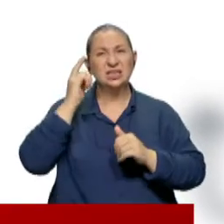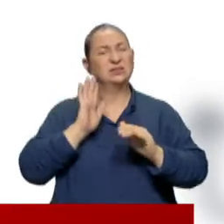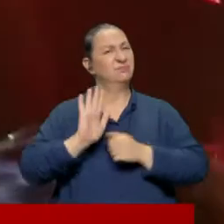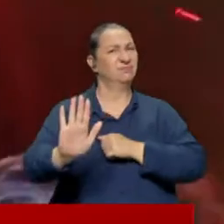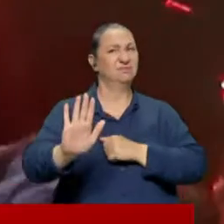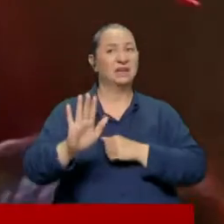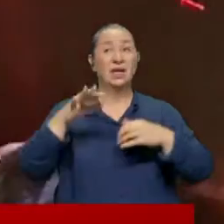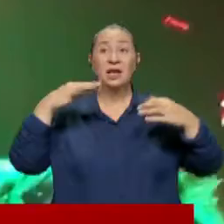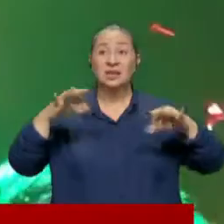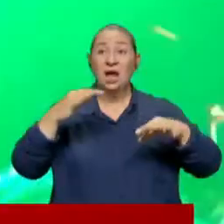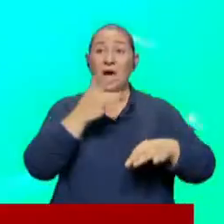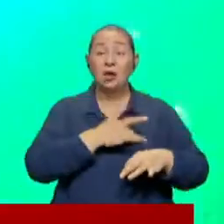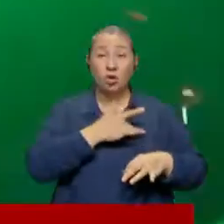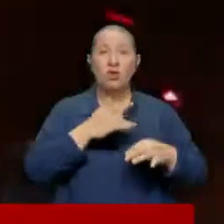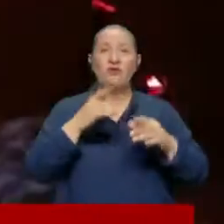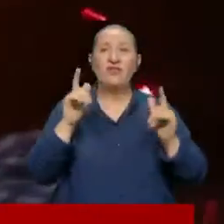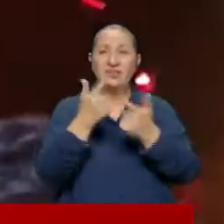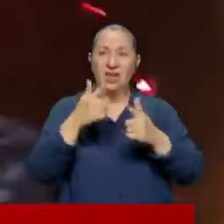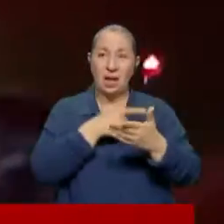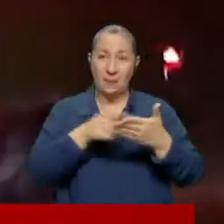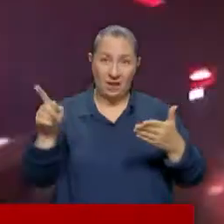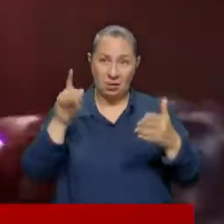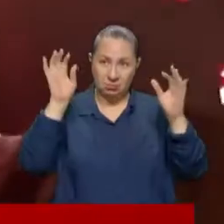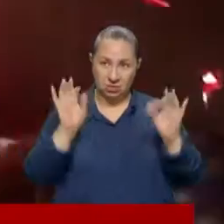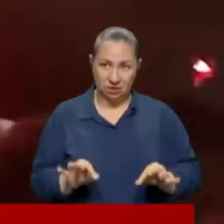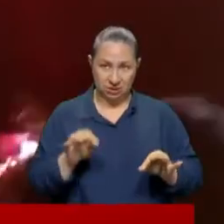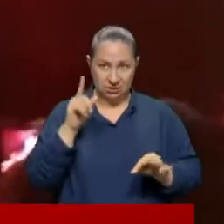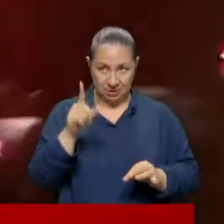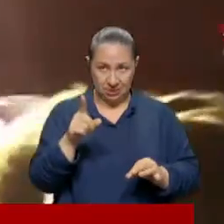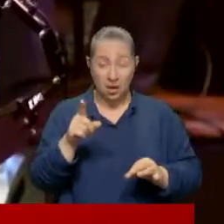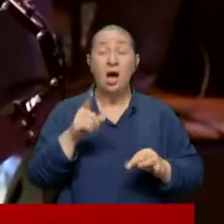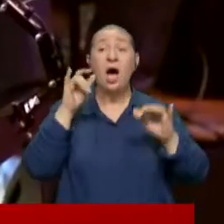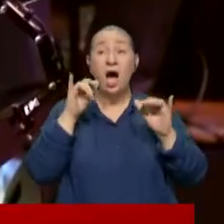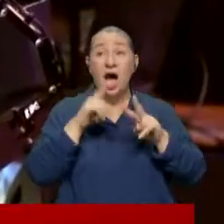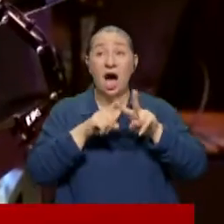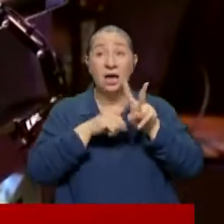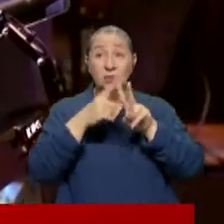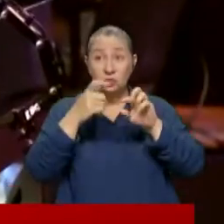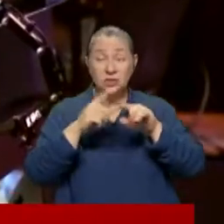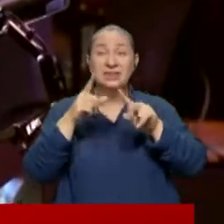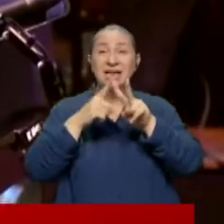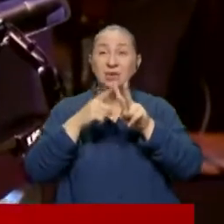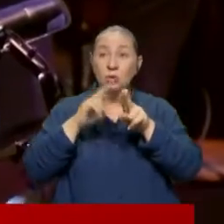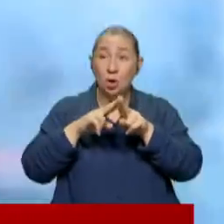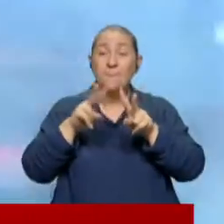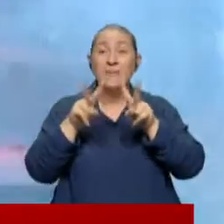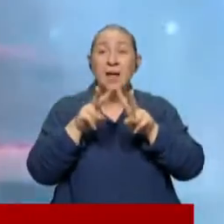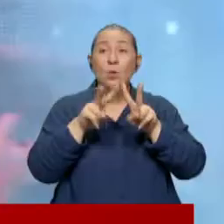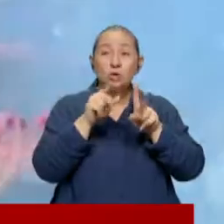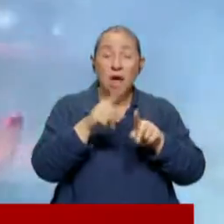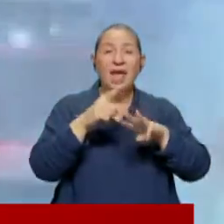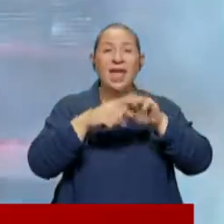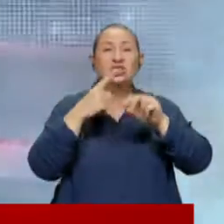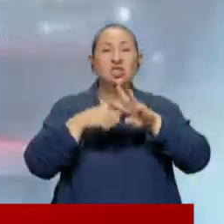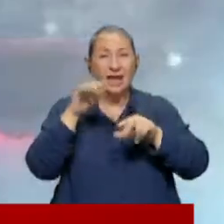zihniyetini kınıyorum Eskişehir Anadolu feshi iptali ile başladı yaşam tarzına müdahale tartışması Aynur Doğan Niyazi Koyuncu melek mosso ve